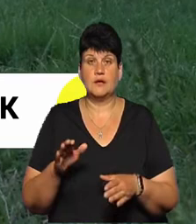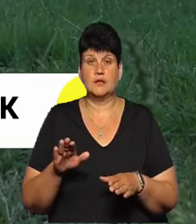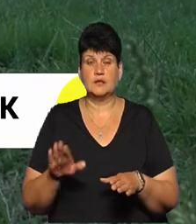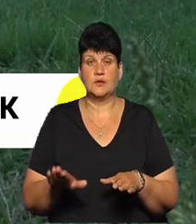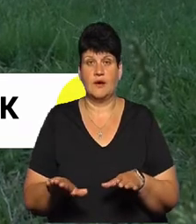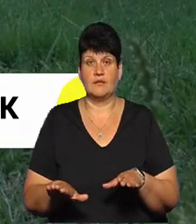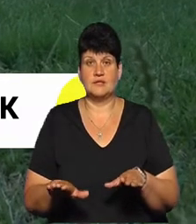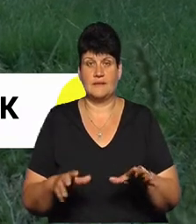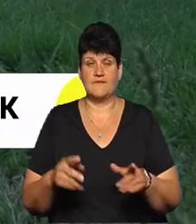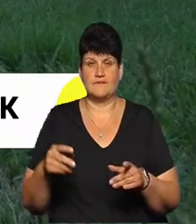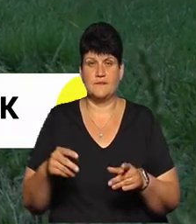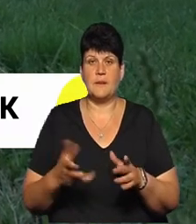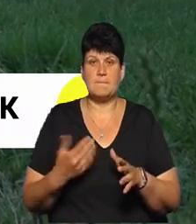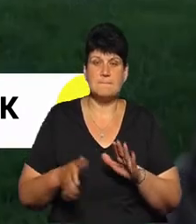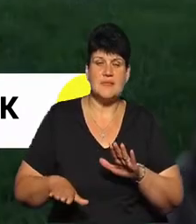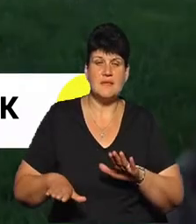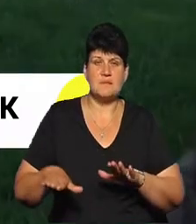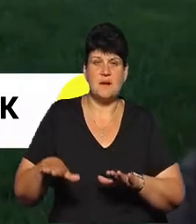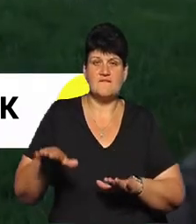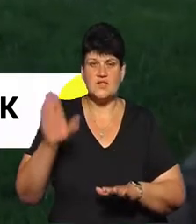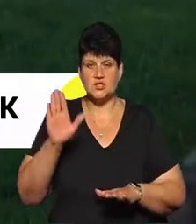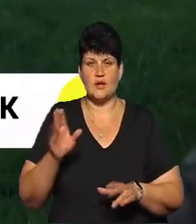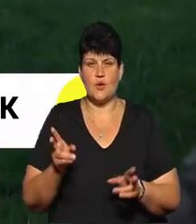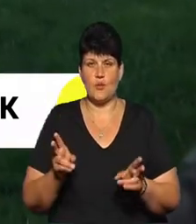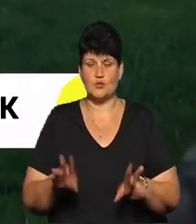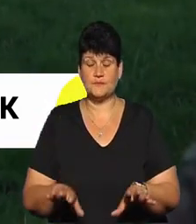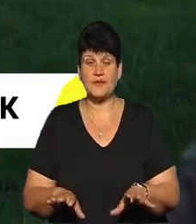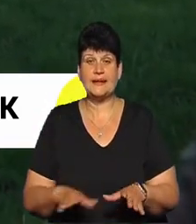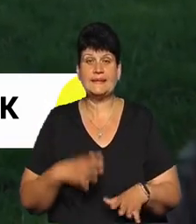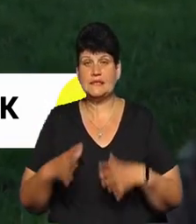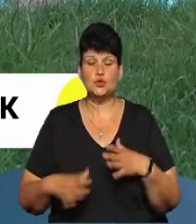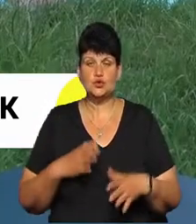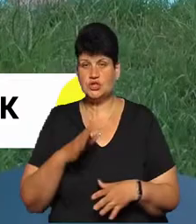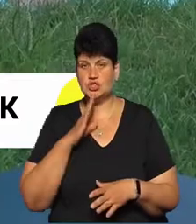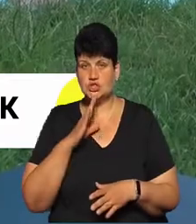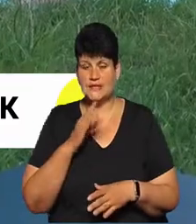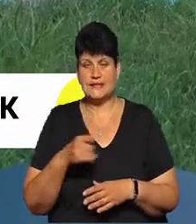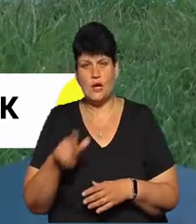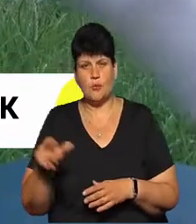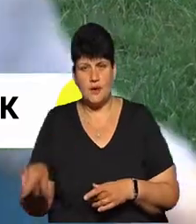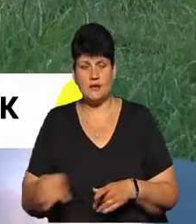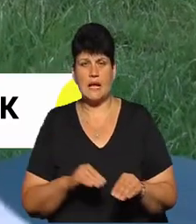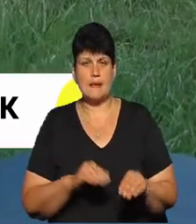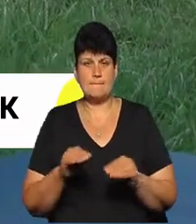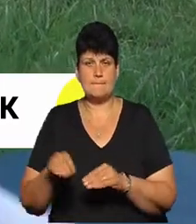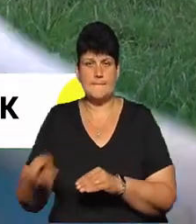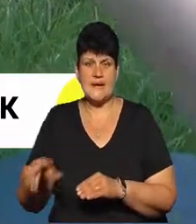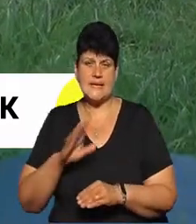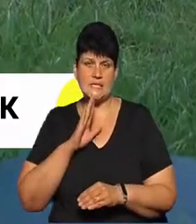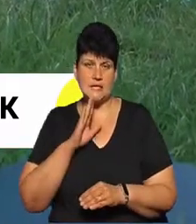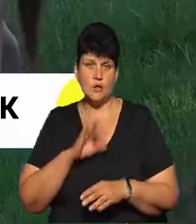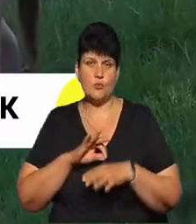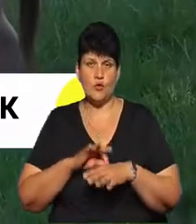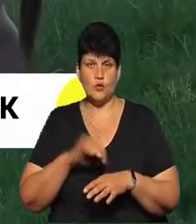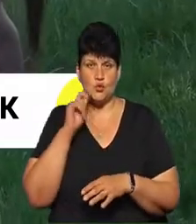Ми підіймаємо її вище і опускаємо. Тренує жінка як тернополянок, так і переселенок. Заняття проводить українською